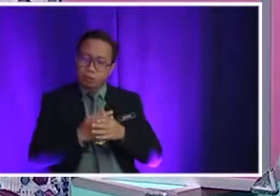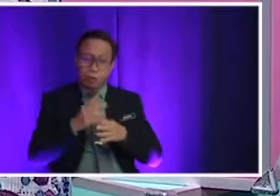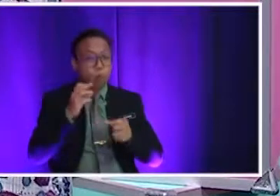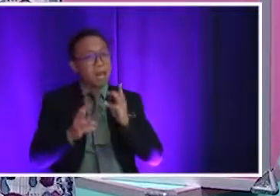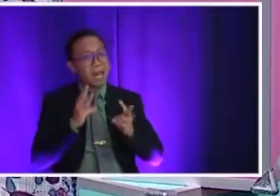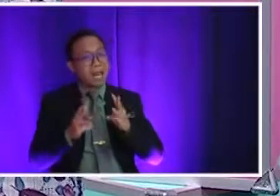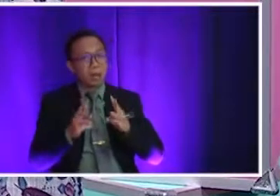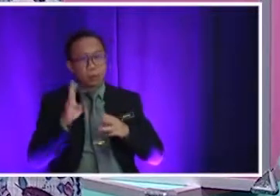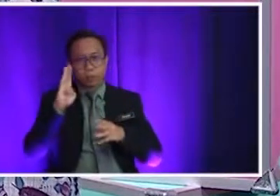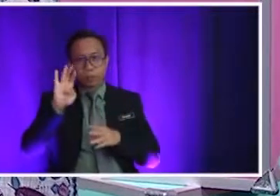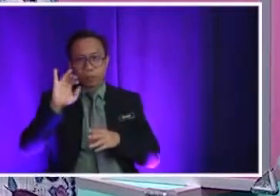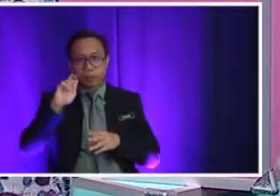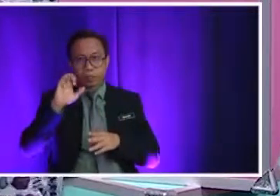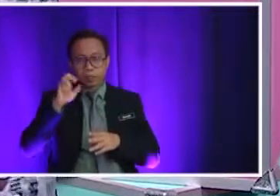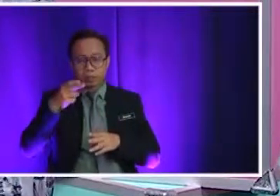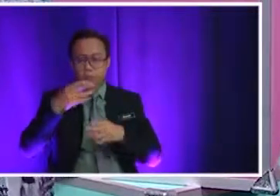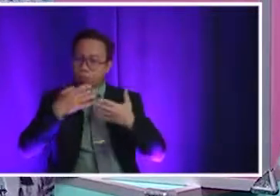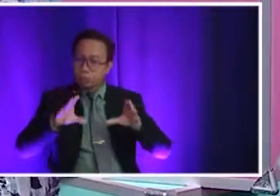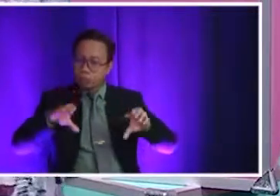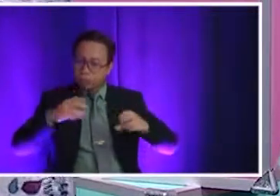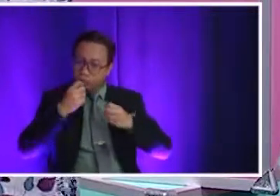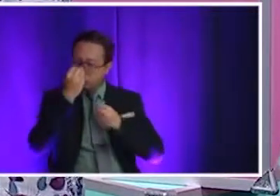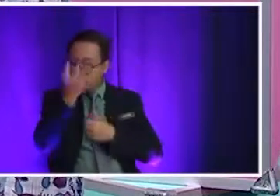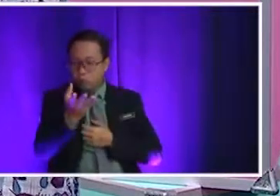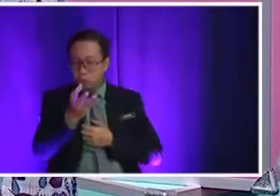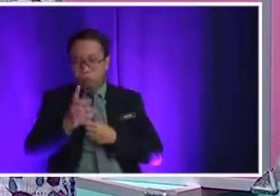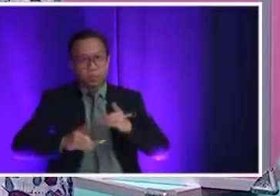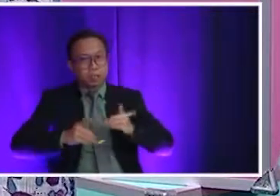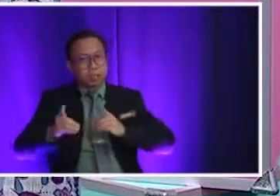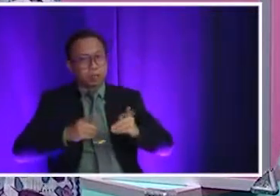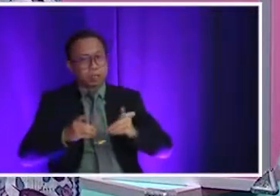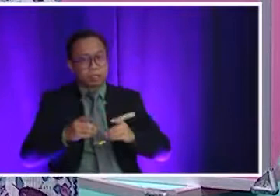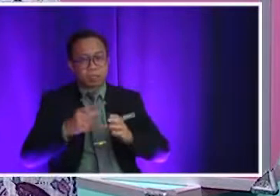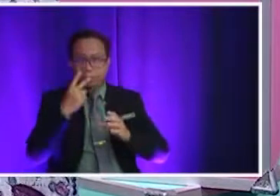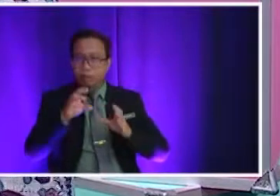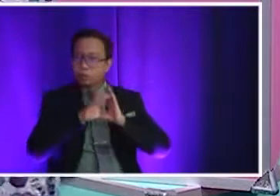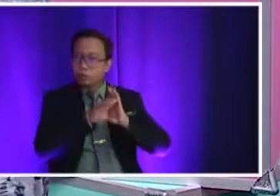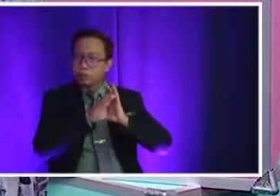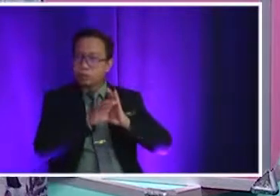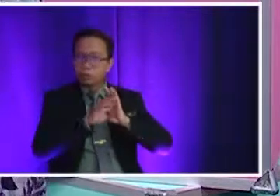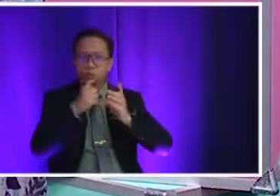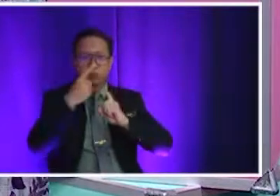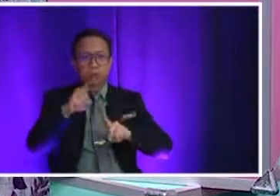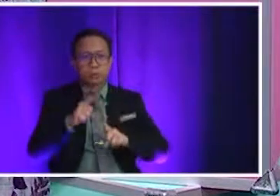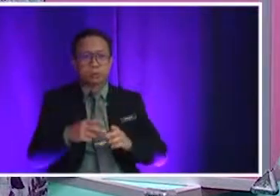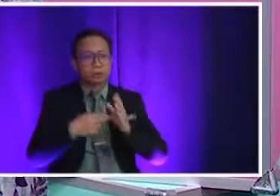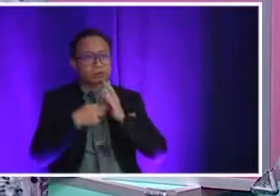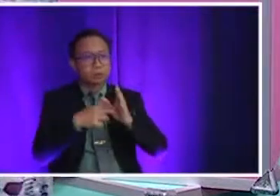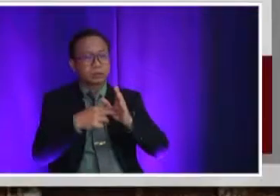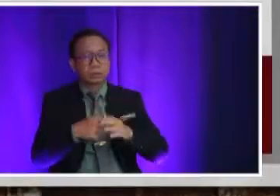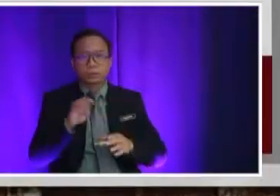mengistirahatkan undang-undang darurat Oke Mari kita Cut Tengok aja contoh jawaban yang boleh dijadikan rujukan